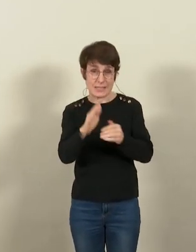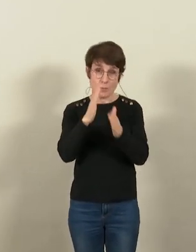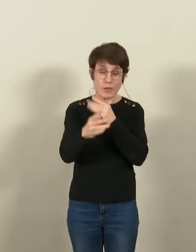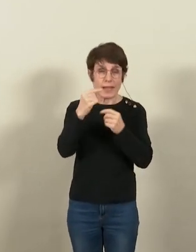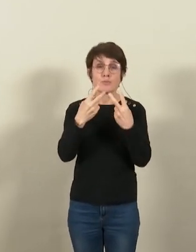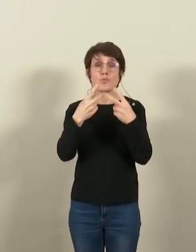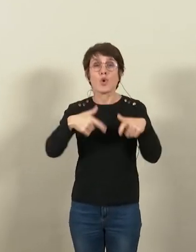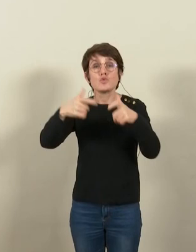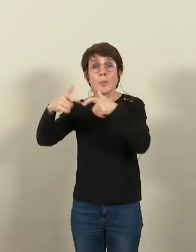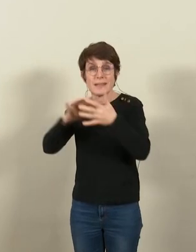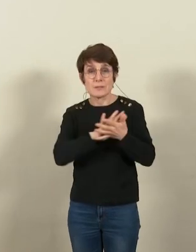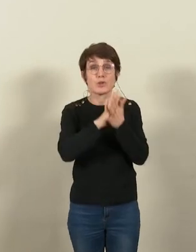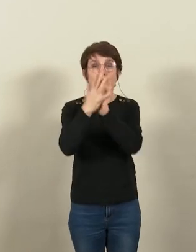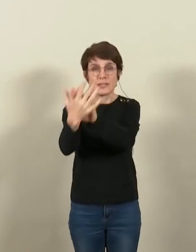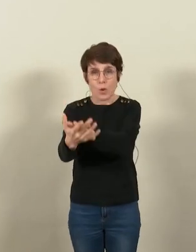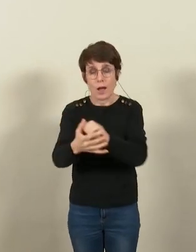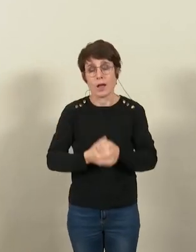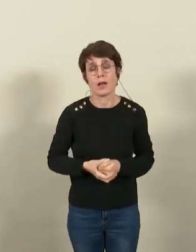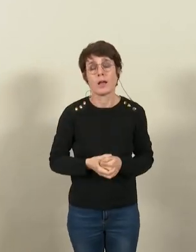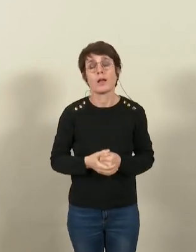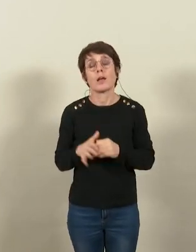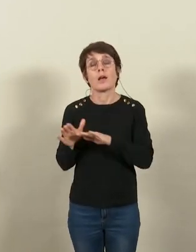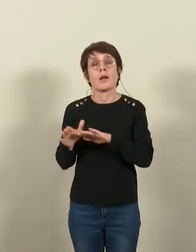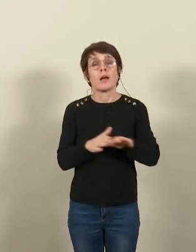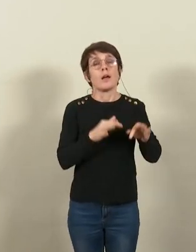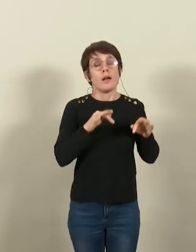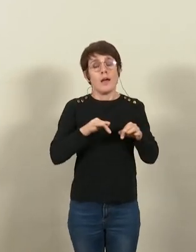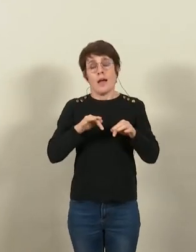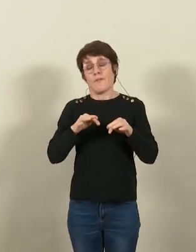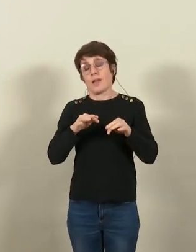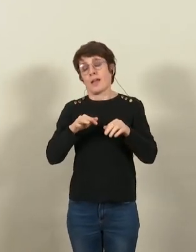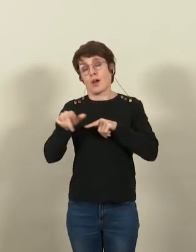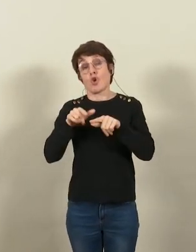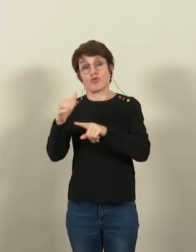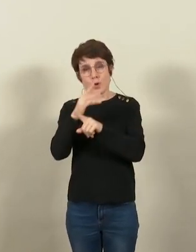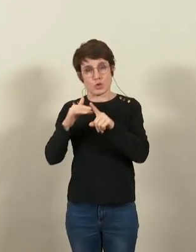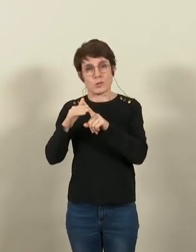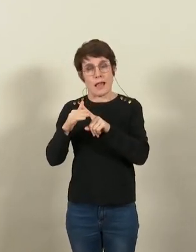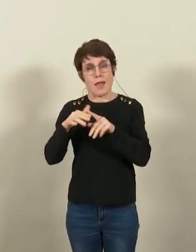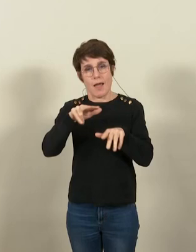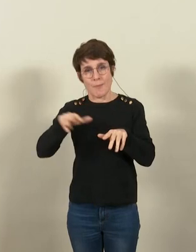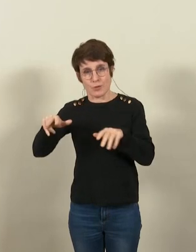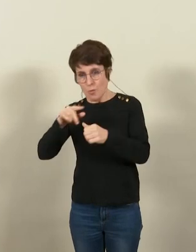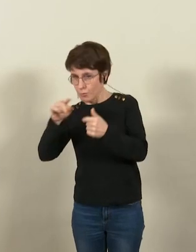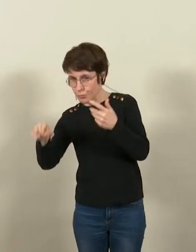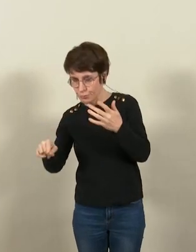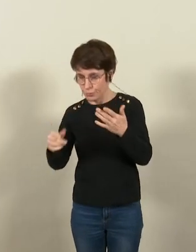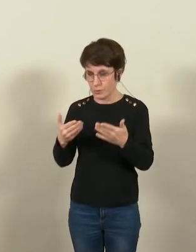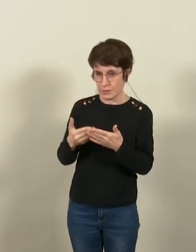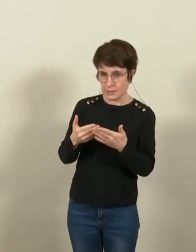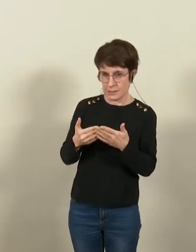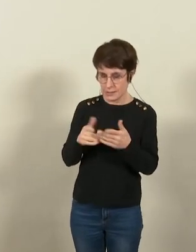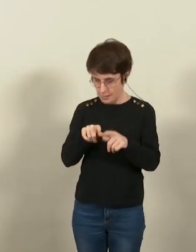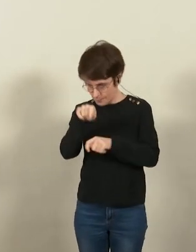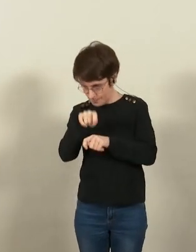transitoire concernant l'offre de logement social elle a bien été reconstitué en